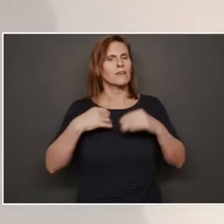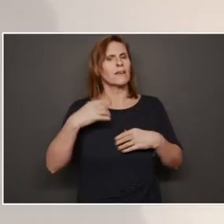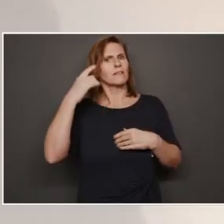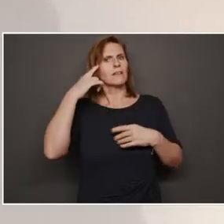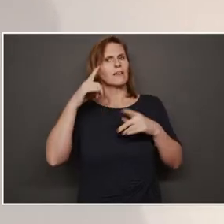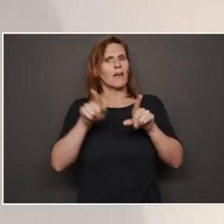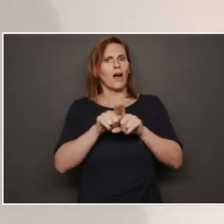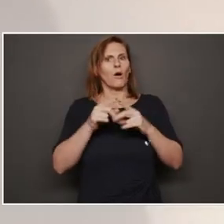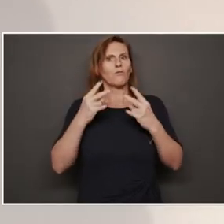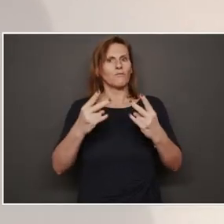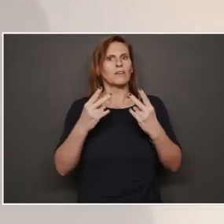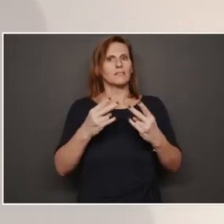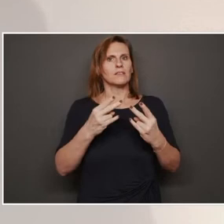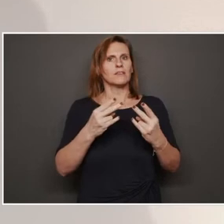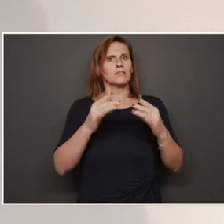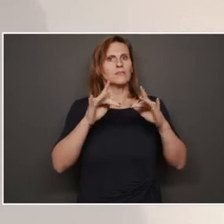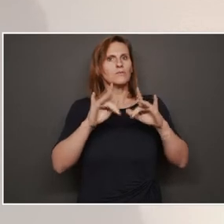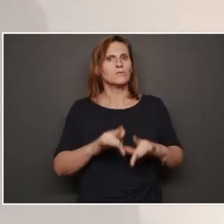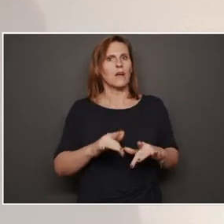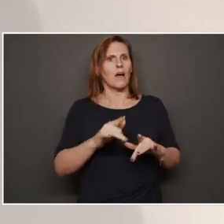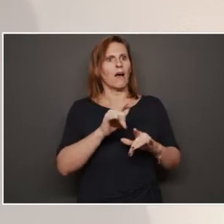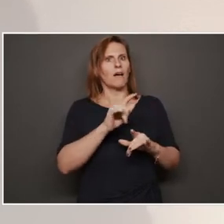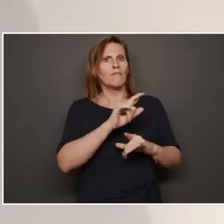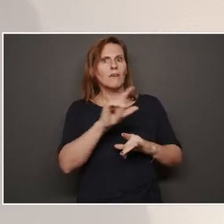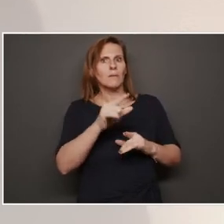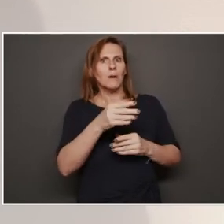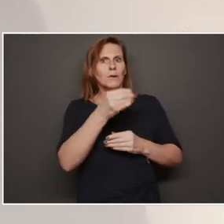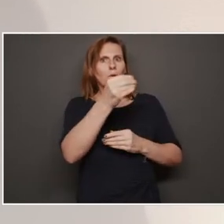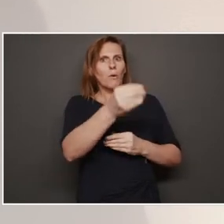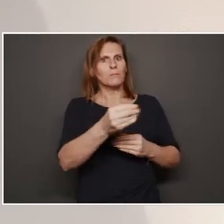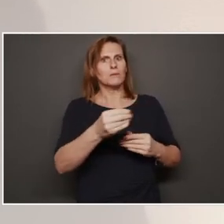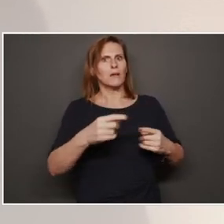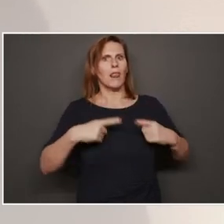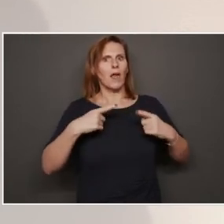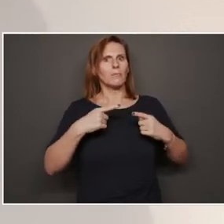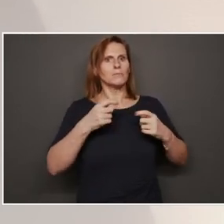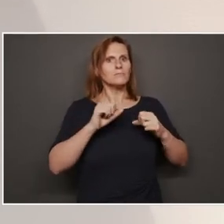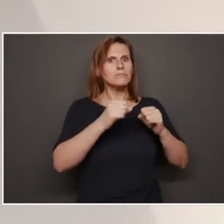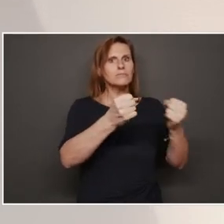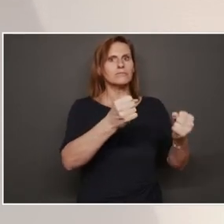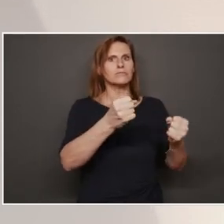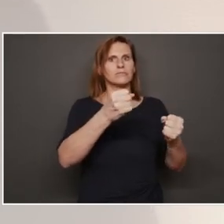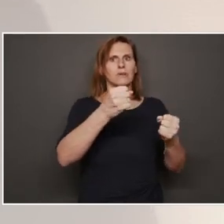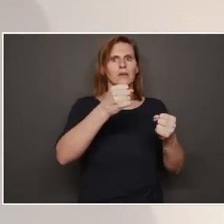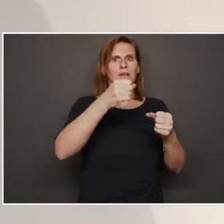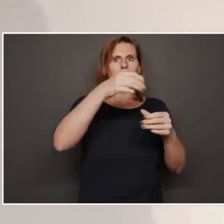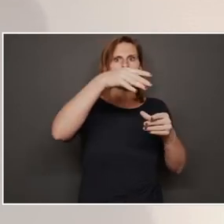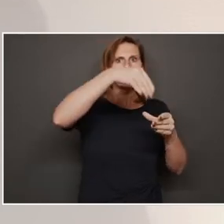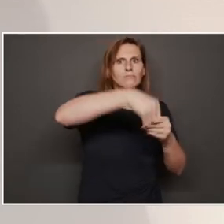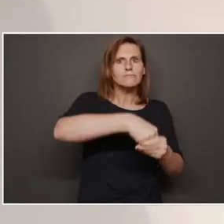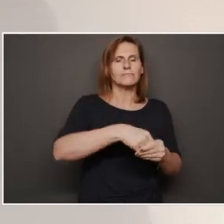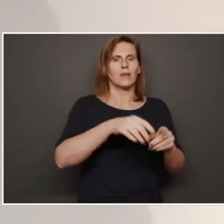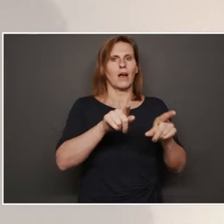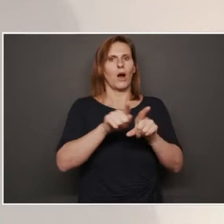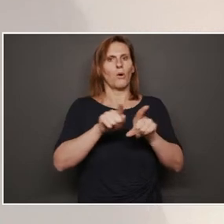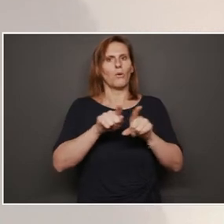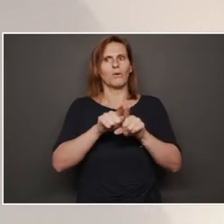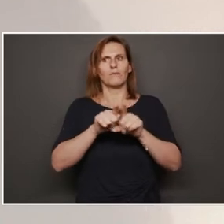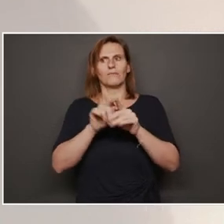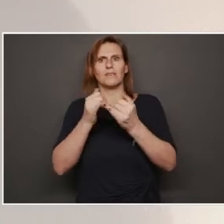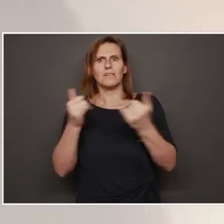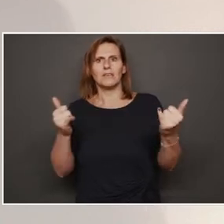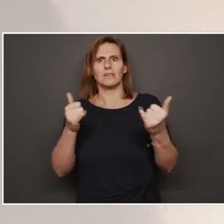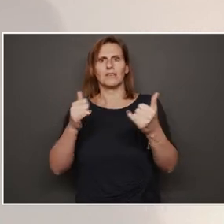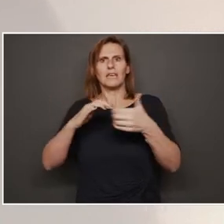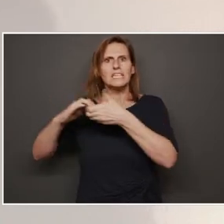nur die Unternehmen Inklusion leben, sondern dass auch die Politik starke Zeichen setzt und dass den ihren